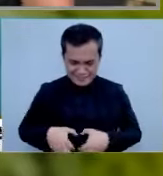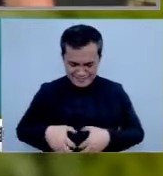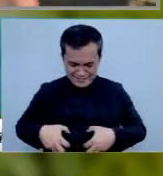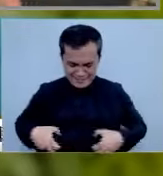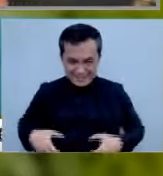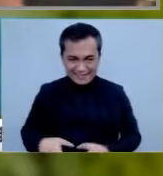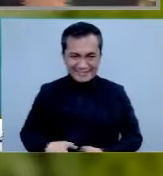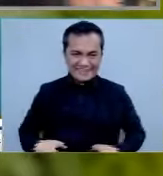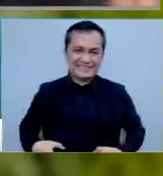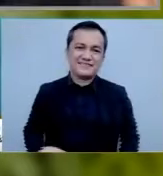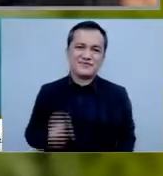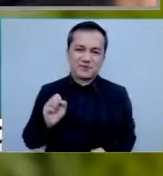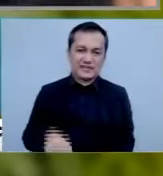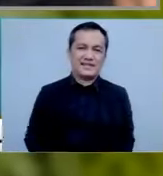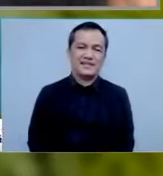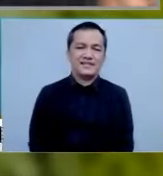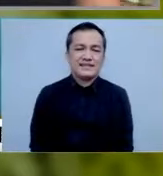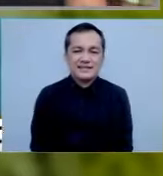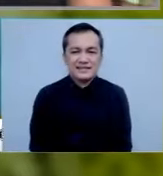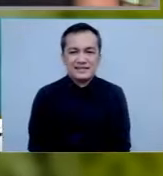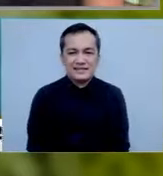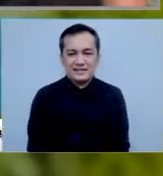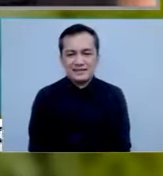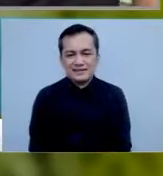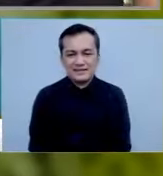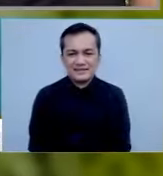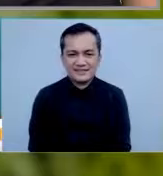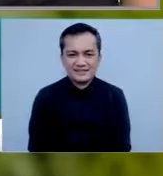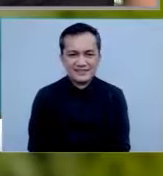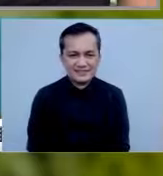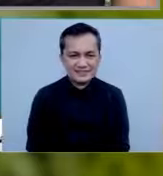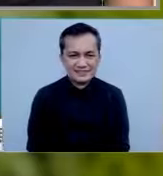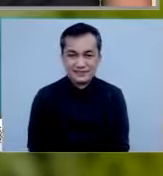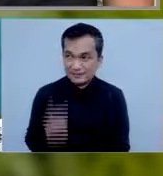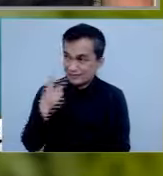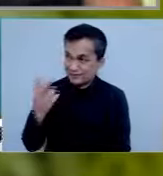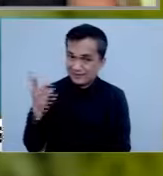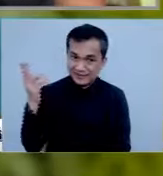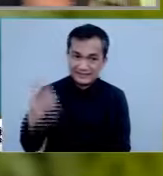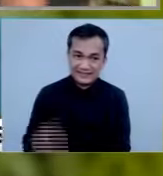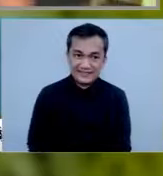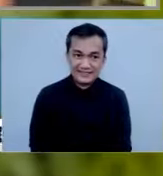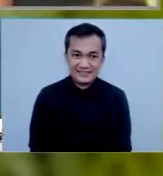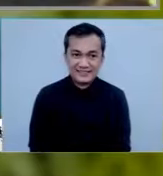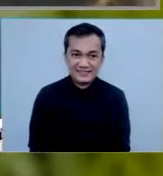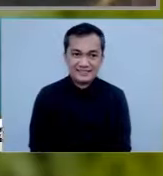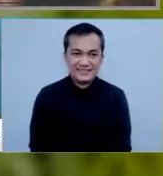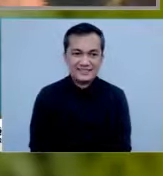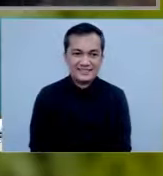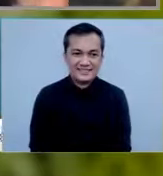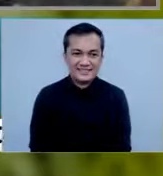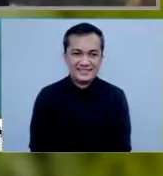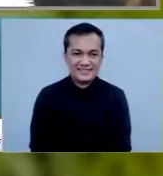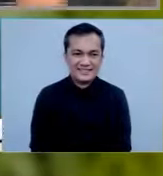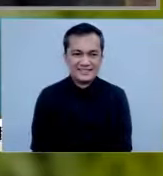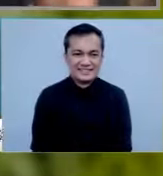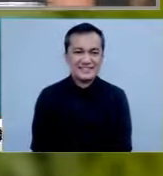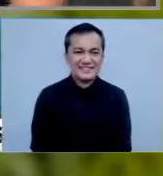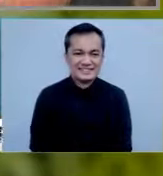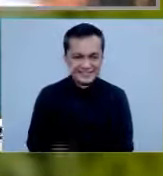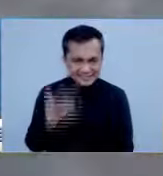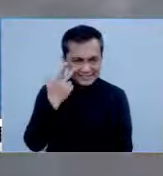Kakapandesal na ako. Gusto ko yan itry. Yeah, look at me there. Ayan, meron mga nag-jump rope. You can do it right there.